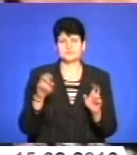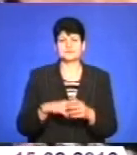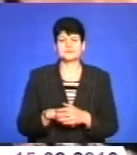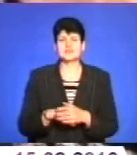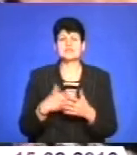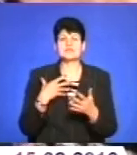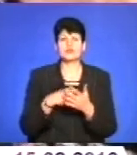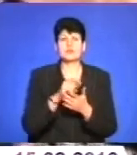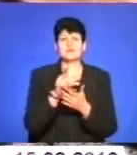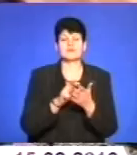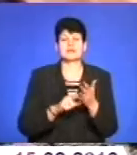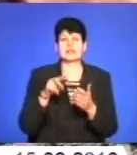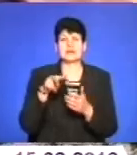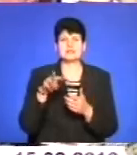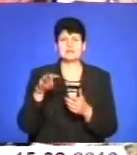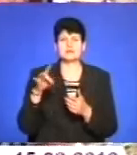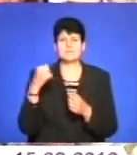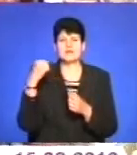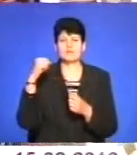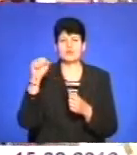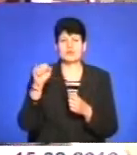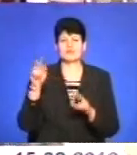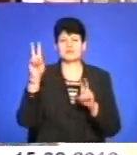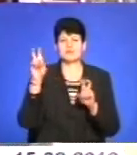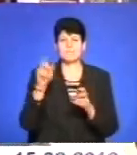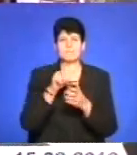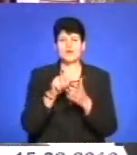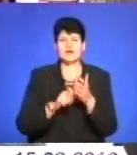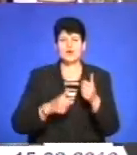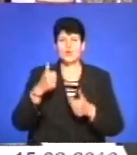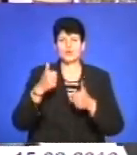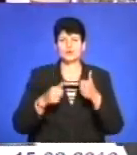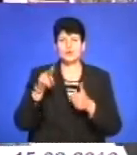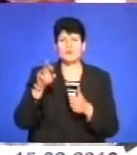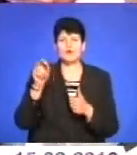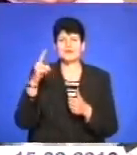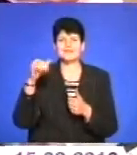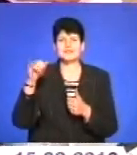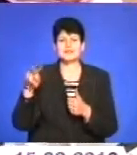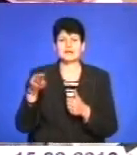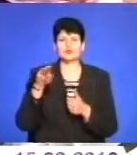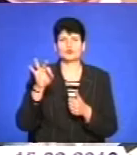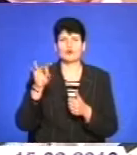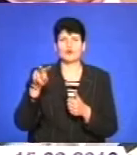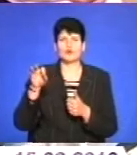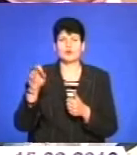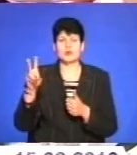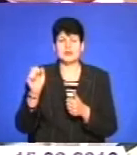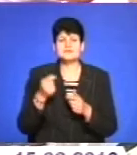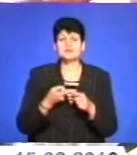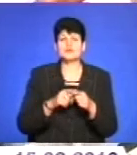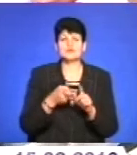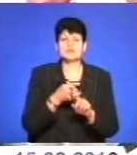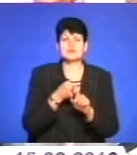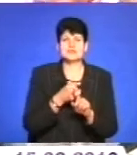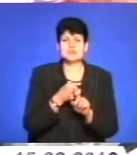своїми віршами Лариса Миргородська перемогла у номінації «Поезія» конкурсу «Подільська толока». З цієї нагоди Тернопільське обласне